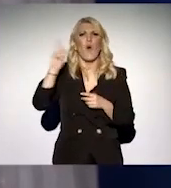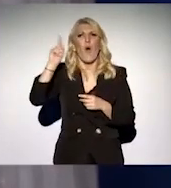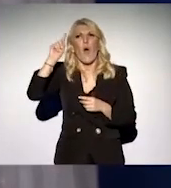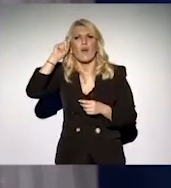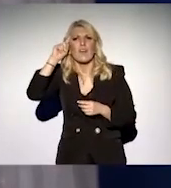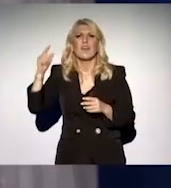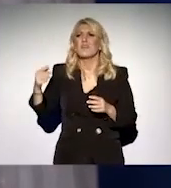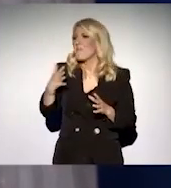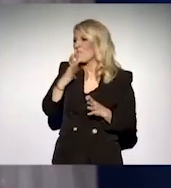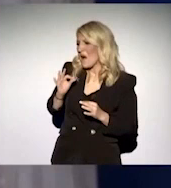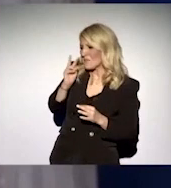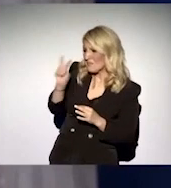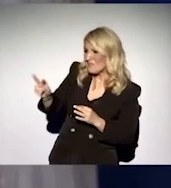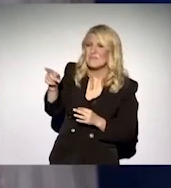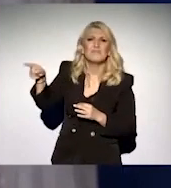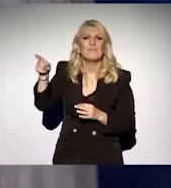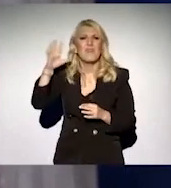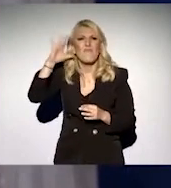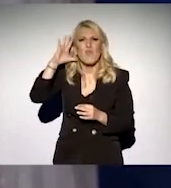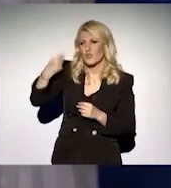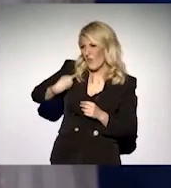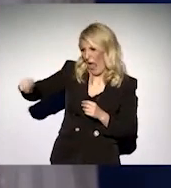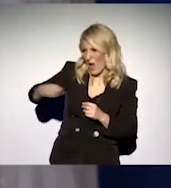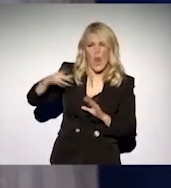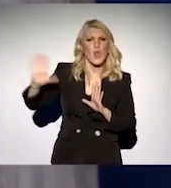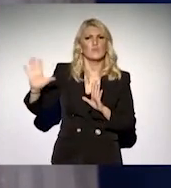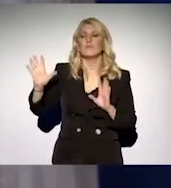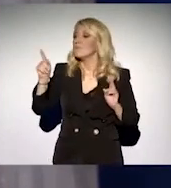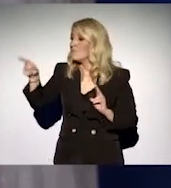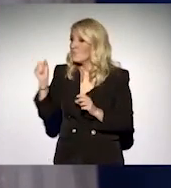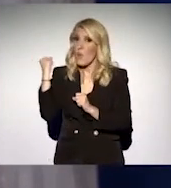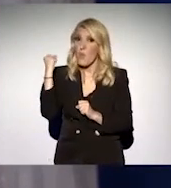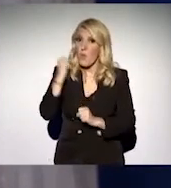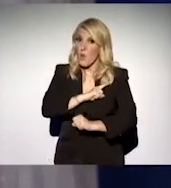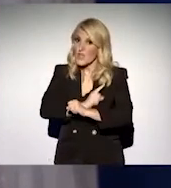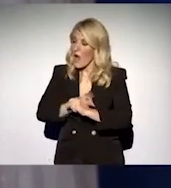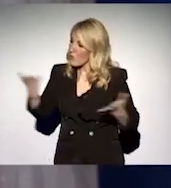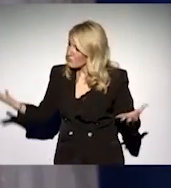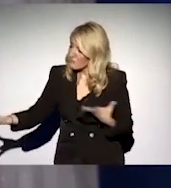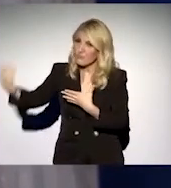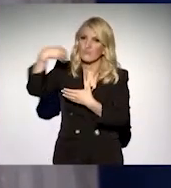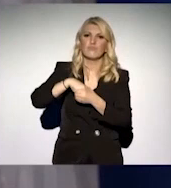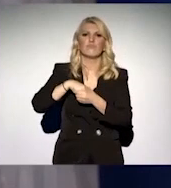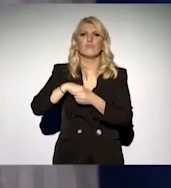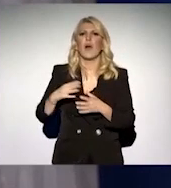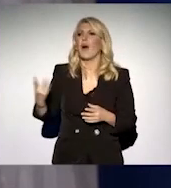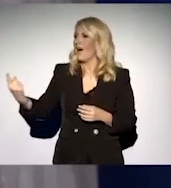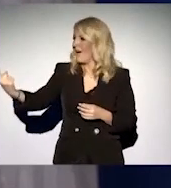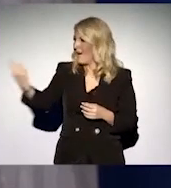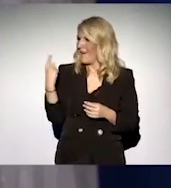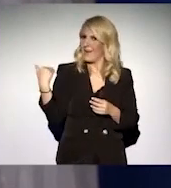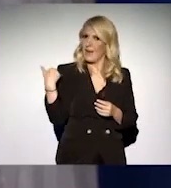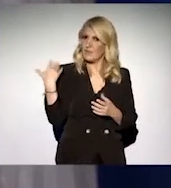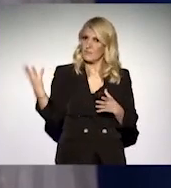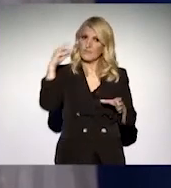πόλεμο δεχτήκαμε και πώς δυναμητίστηκε και αυτή η προσπάθεια. Ξαναλέω, από το ίδιο το κόμμα του επί δικής του προεδρίας. Την